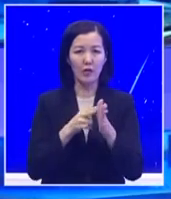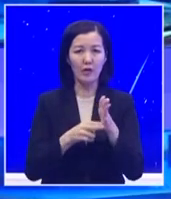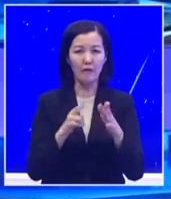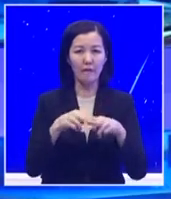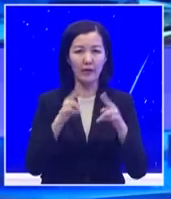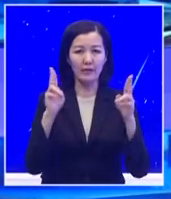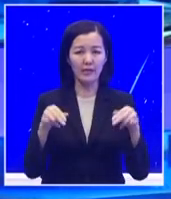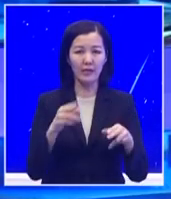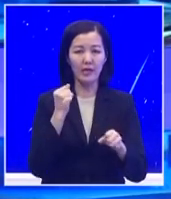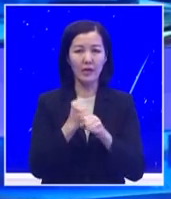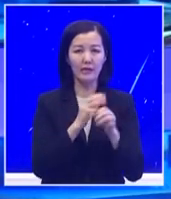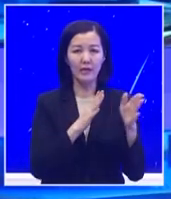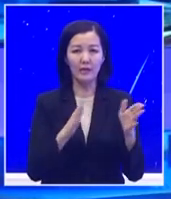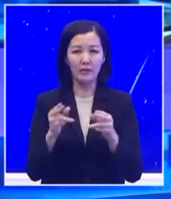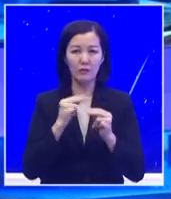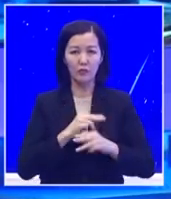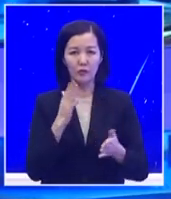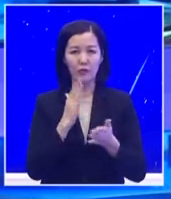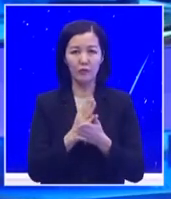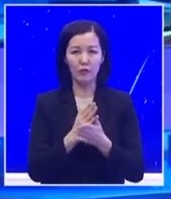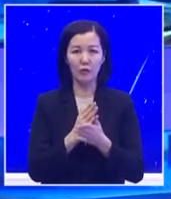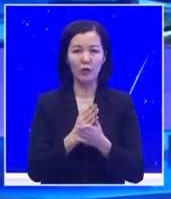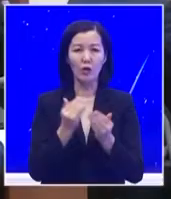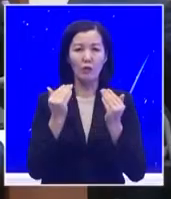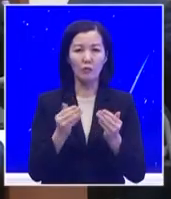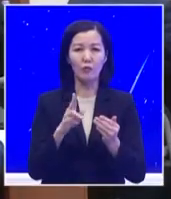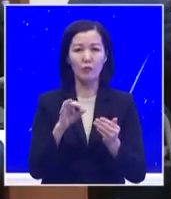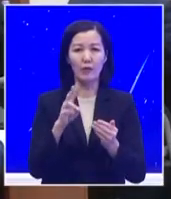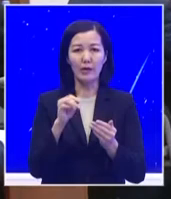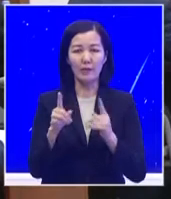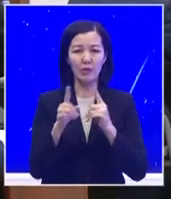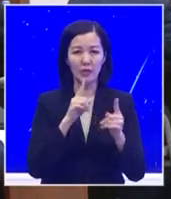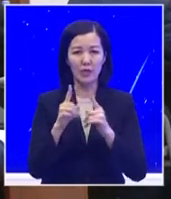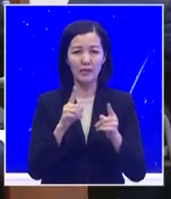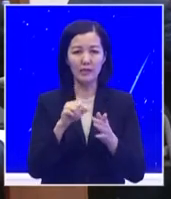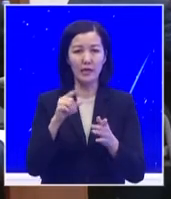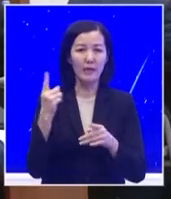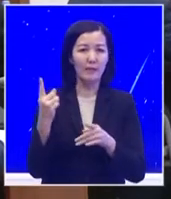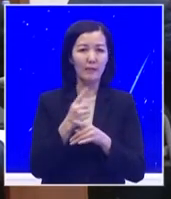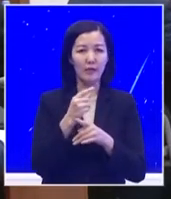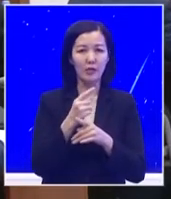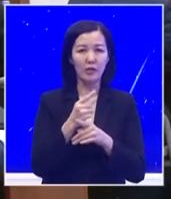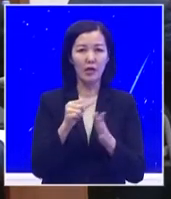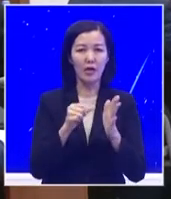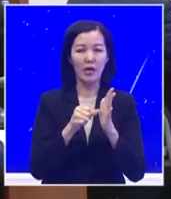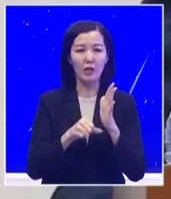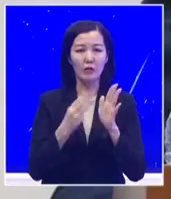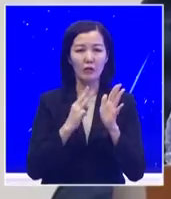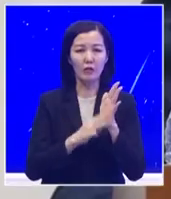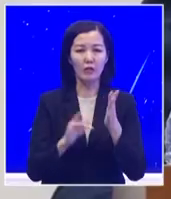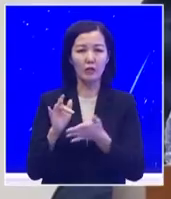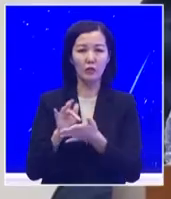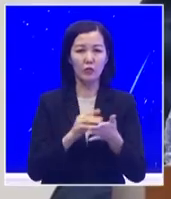режимде жұмыс істеп тұр, деді Бердібек Сапарбаев парламент өткен мәжілісте. Қыстың бірінші айында елімізден 680 турист